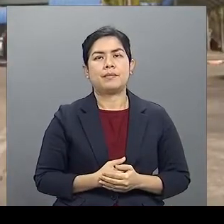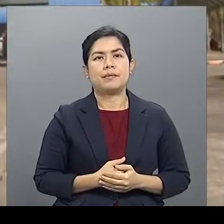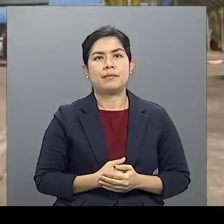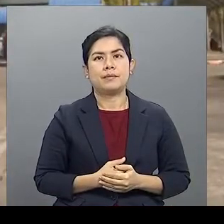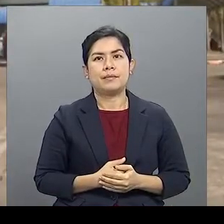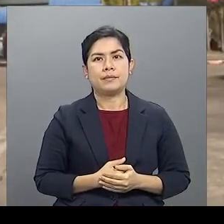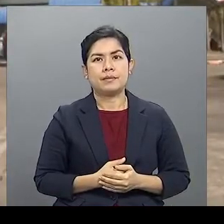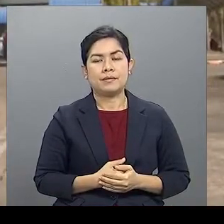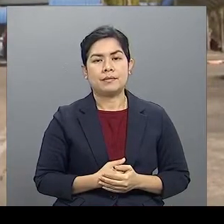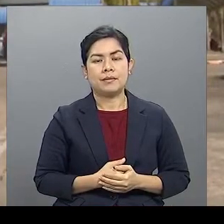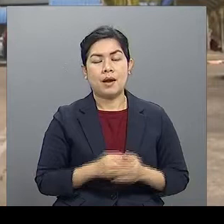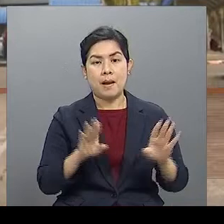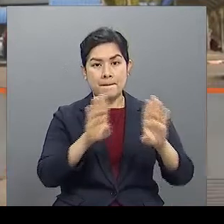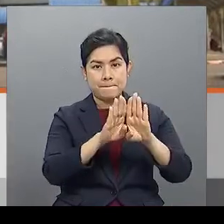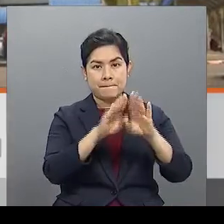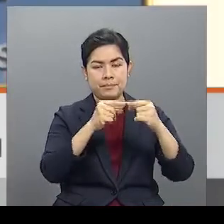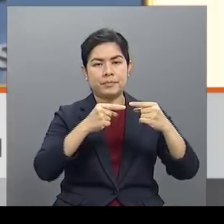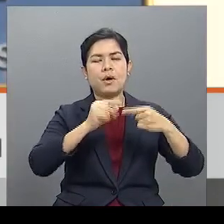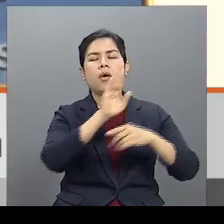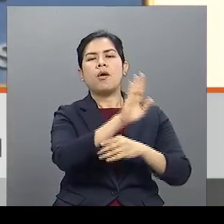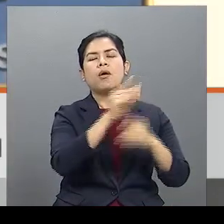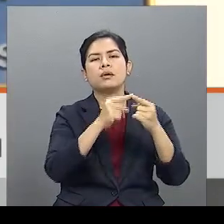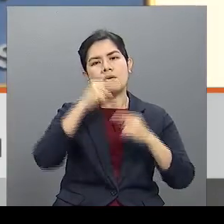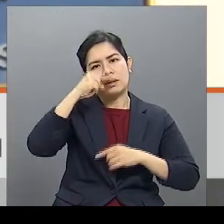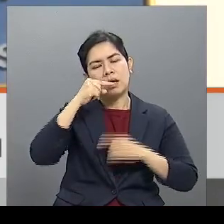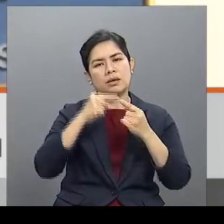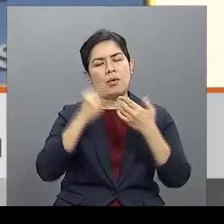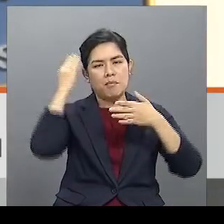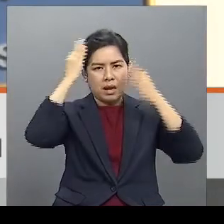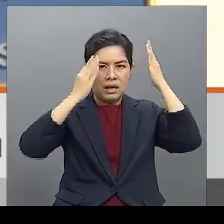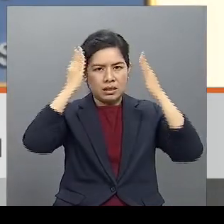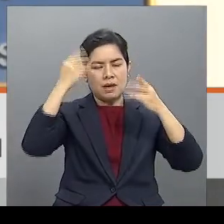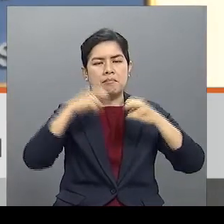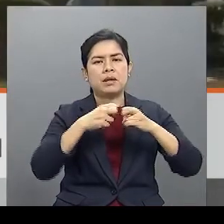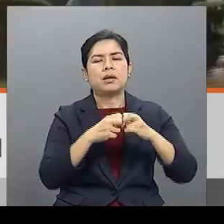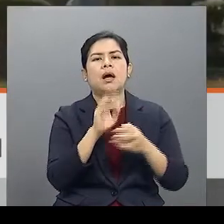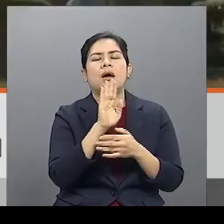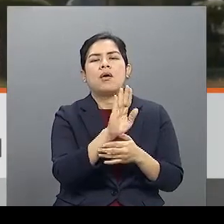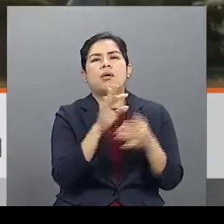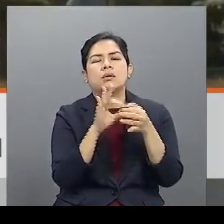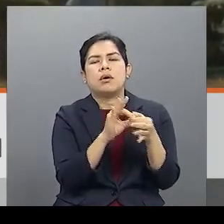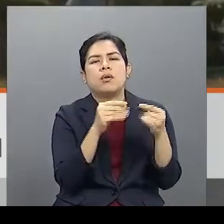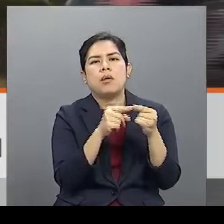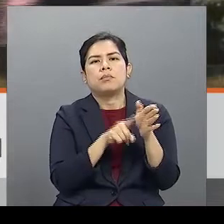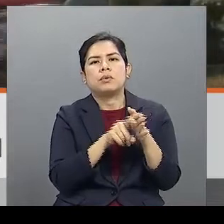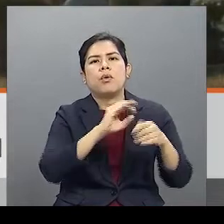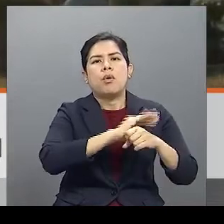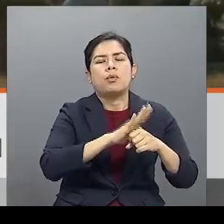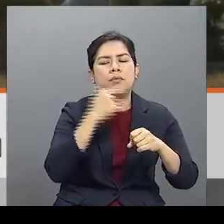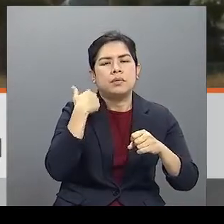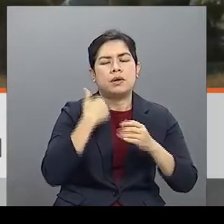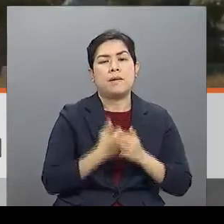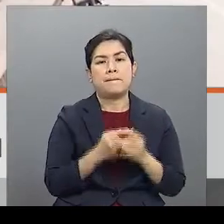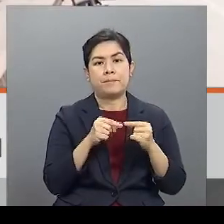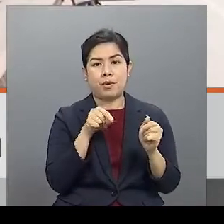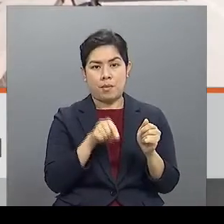การปิดด่านพรมแดนไทยมาเลเซียนานเกือบ1ปีเพราะการระบาดของไวรัสโควิด-19 ทำให้พื้นที่ชายแดนอย่างอำเภอสุไหงโกลกจังหวัดนรา